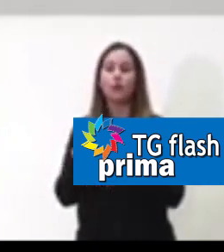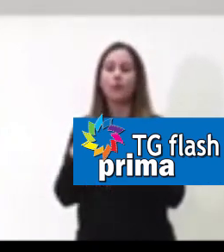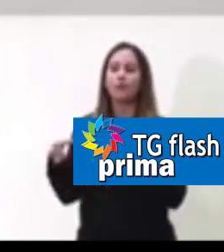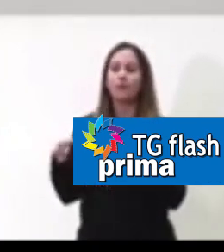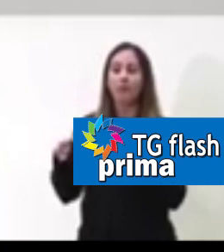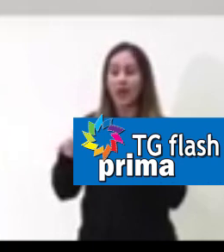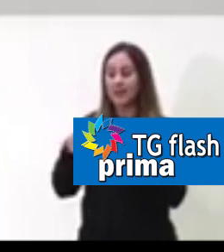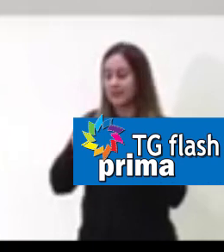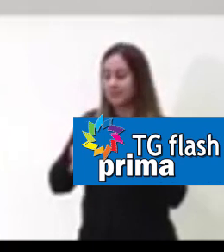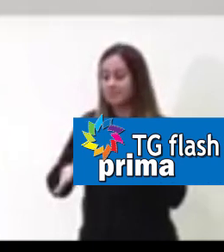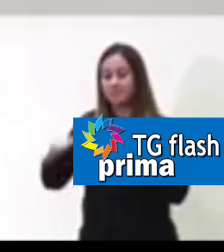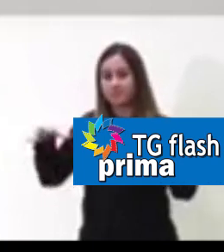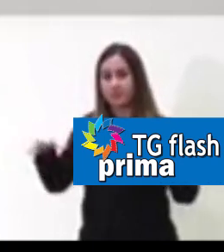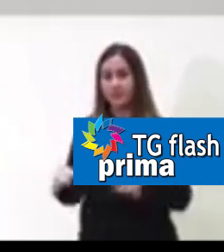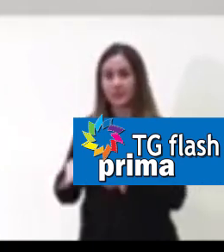comincerà presto.